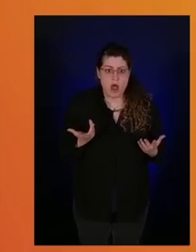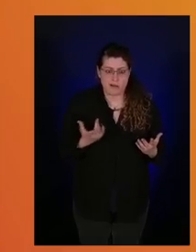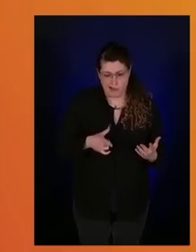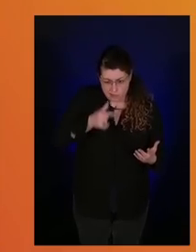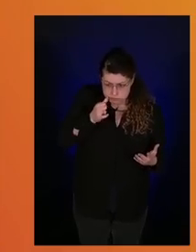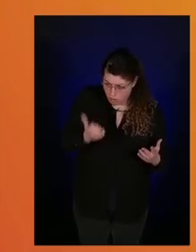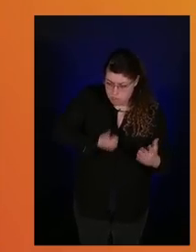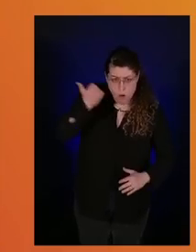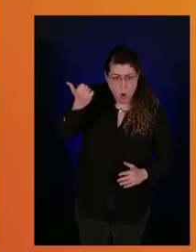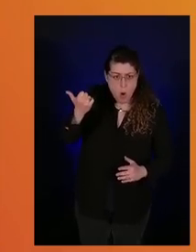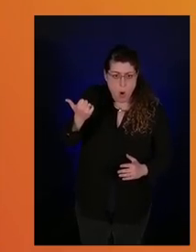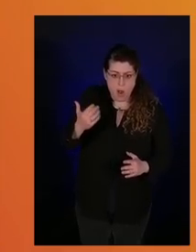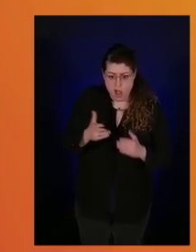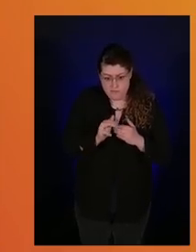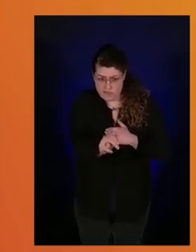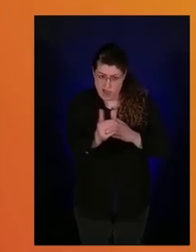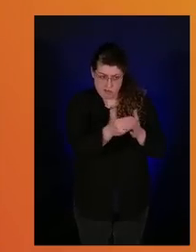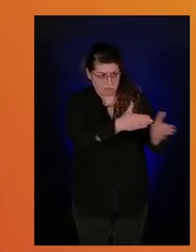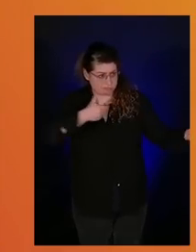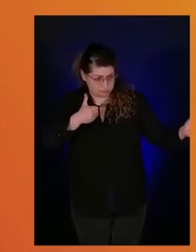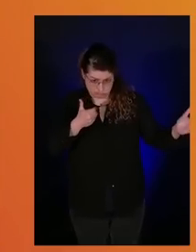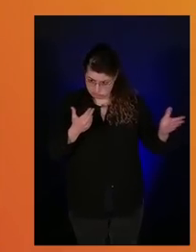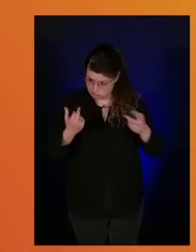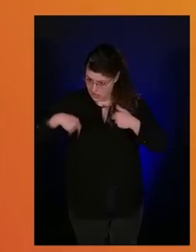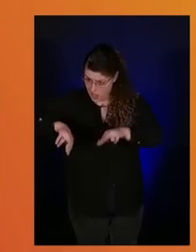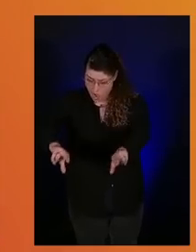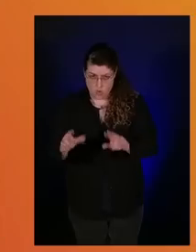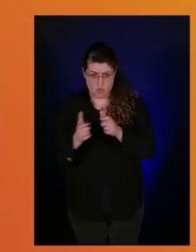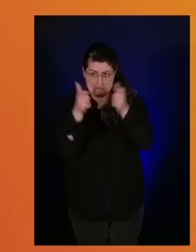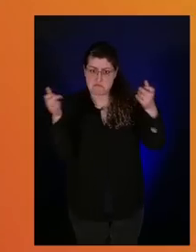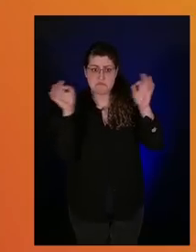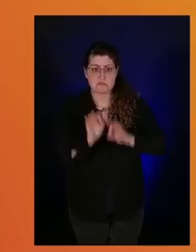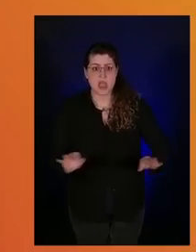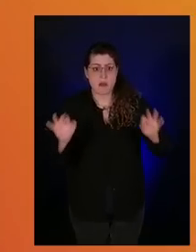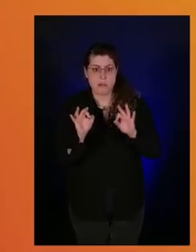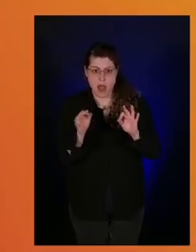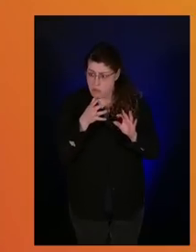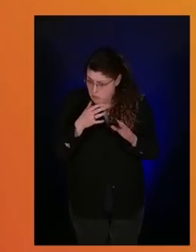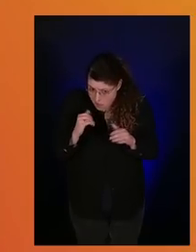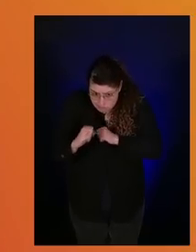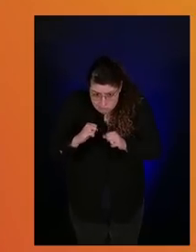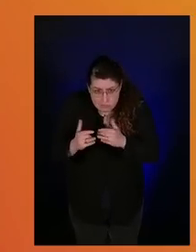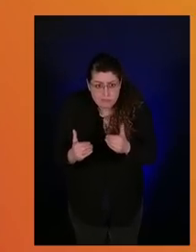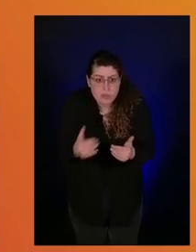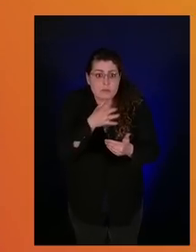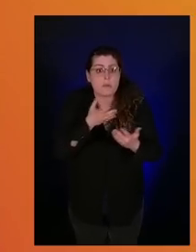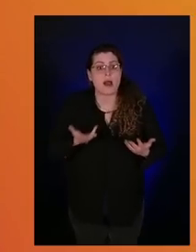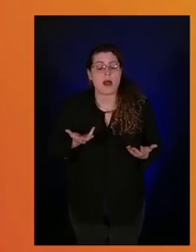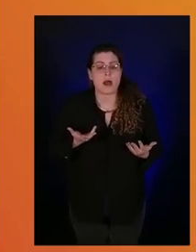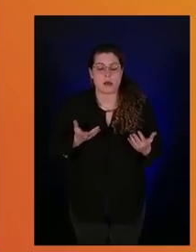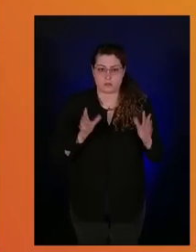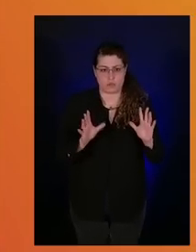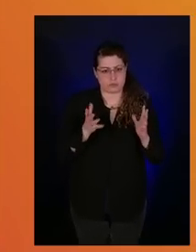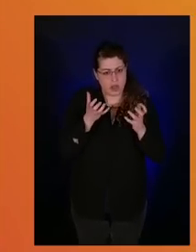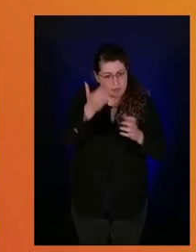démerder. On va être à la rue, sans locaux, sans possibilité de quoi que ce soit. Donc j'aimerais savoir, et